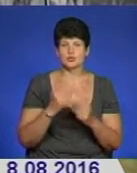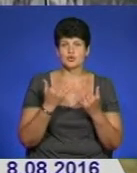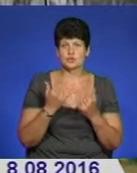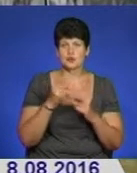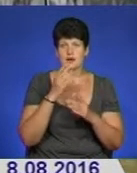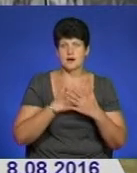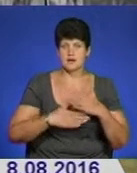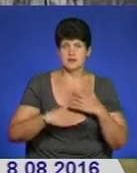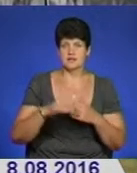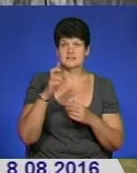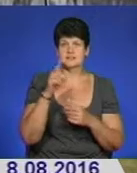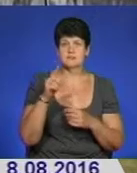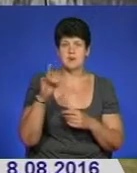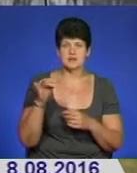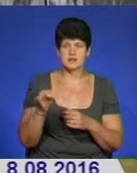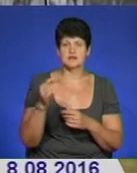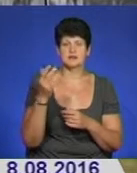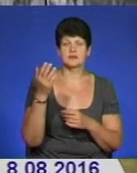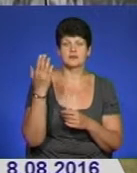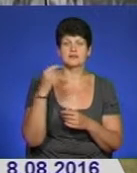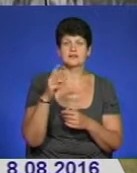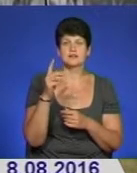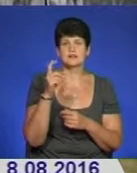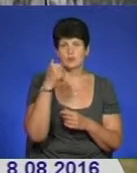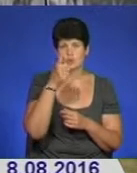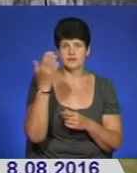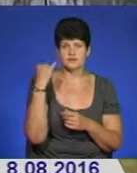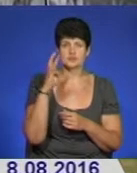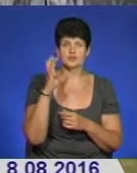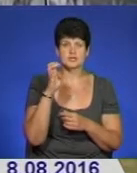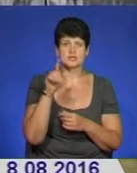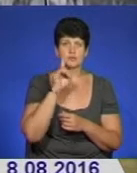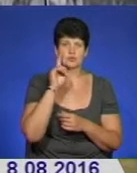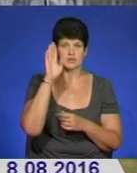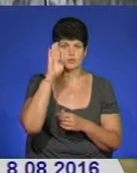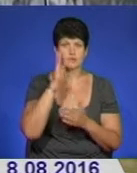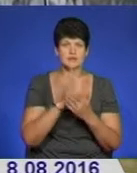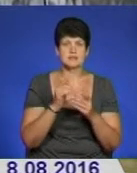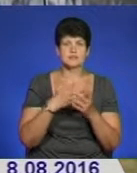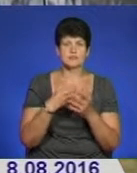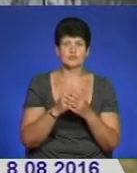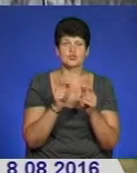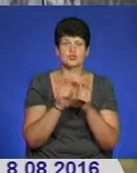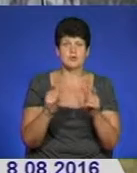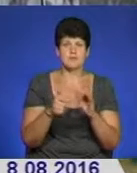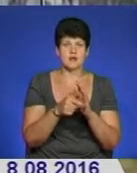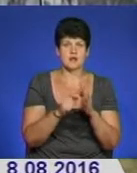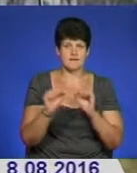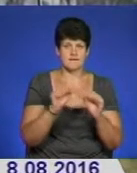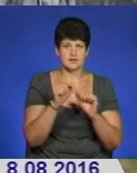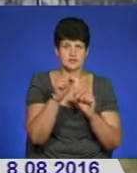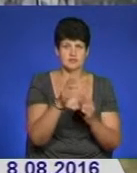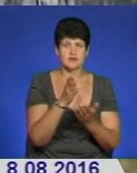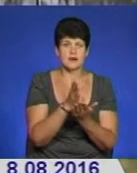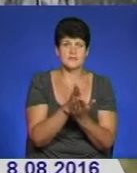тому що рівно 100 років тому бельгійський автобронедивізіон, 400 молодих хлопців, вони мали свою штаб-квартиру, базували тут в Збаражі. Тому ця виставка,